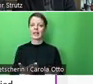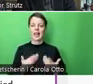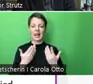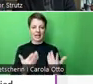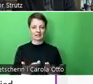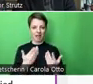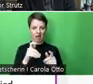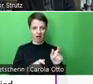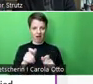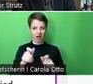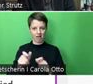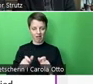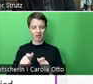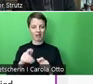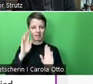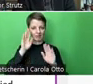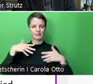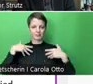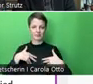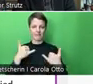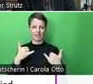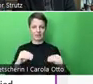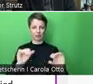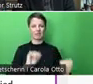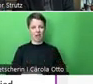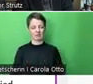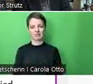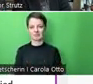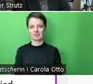gut Bescheid wissen, wie man das bedient.